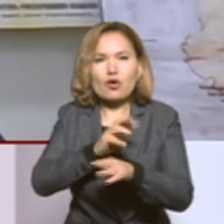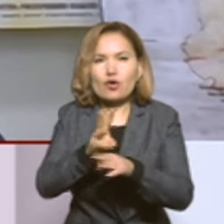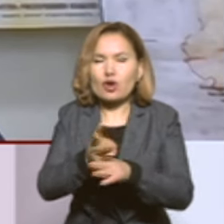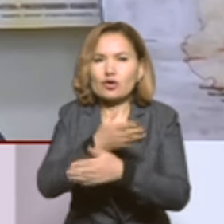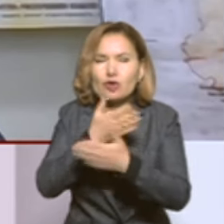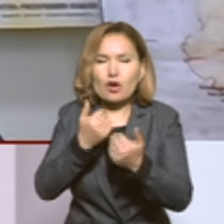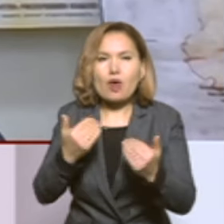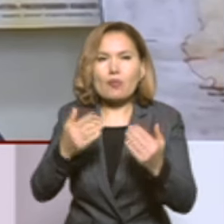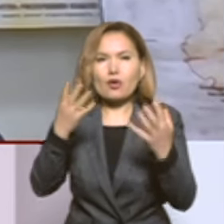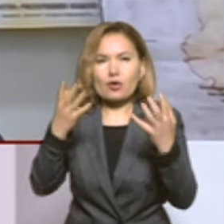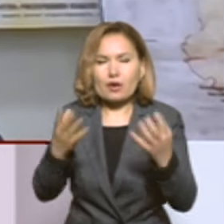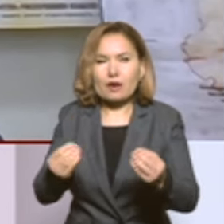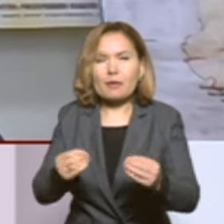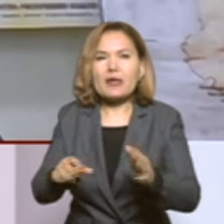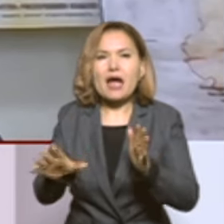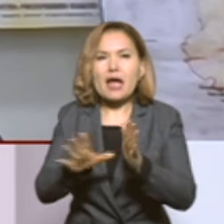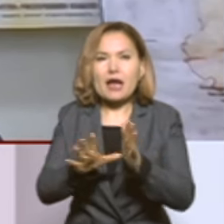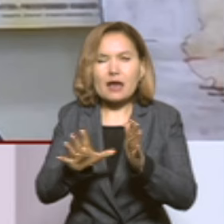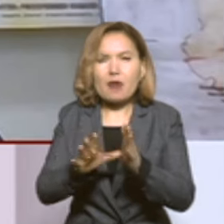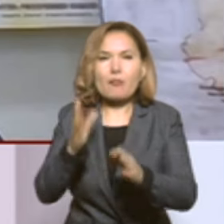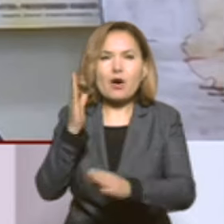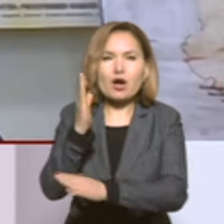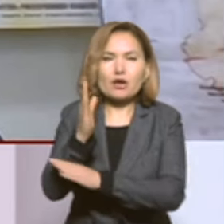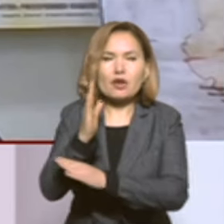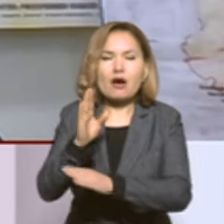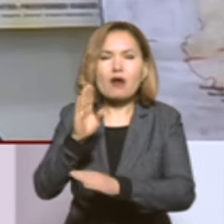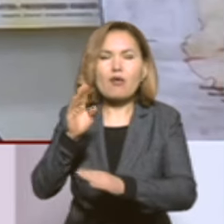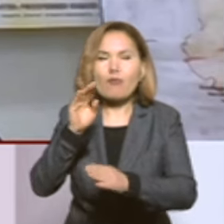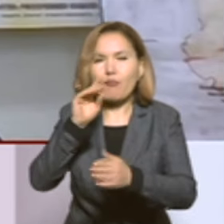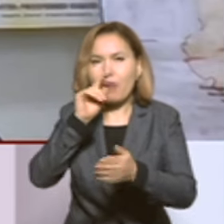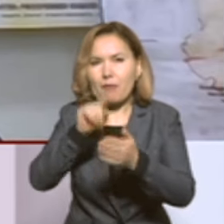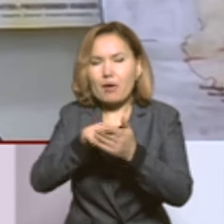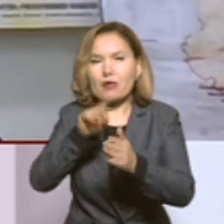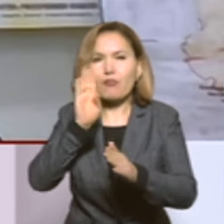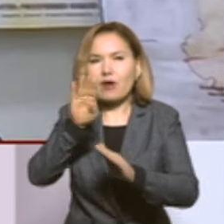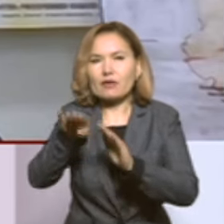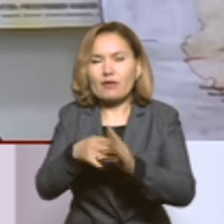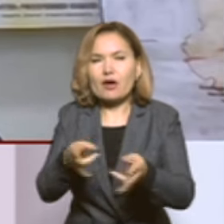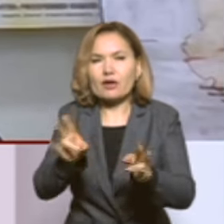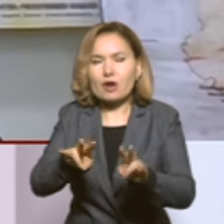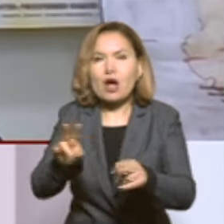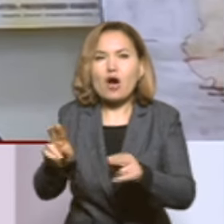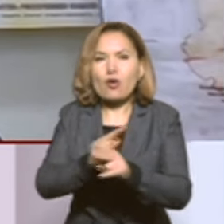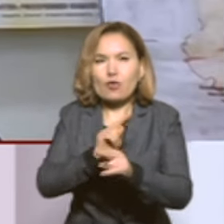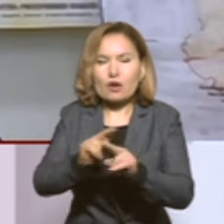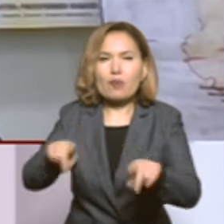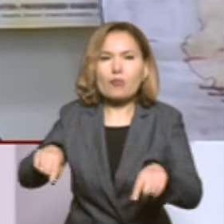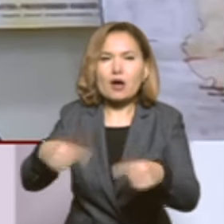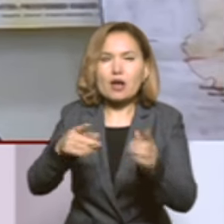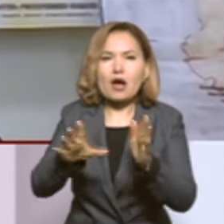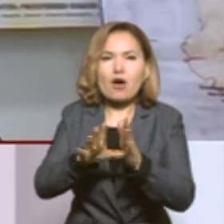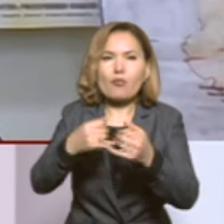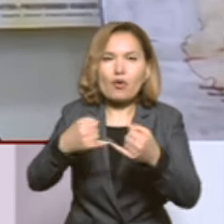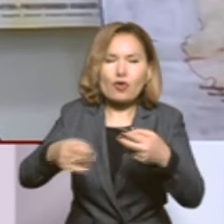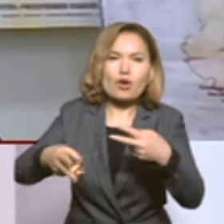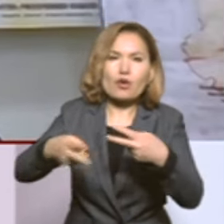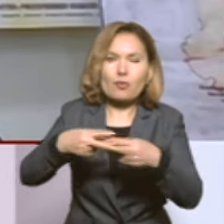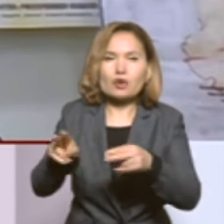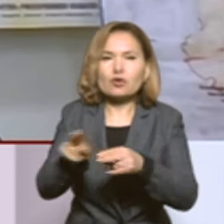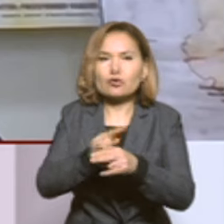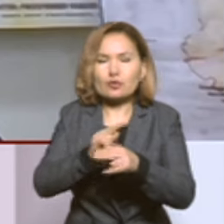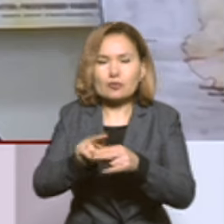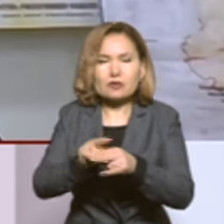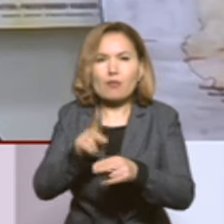Бүгінгі күнде электр бағандары суда қалған. Бұл оларды қалпына келтіру жұмыстарын